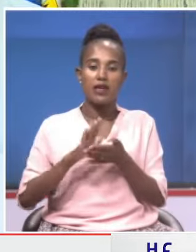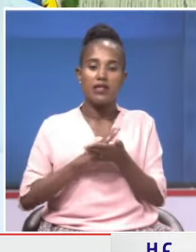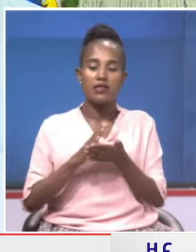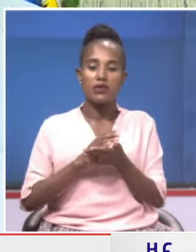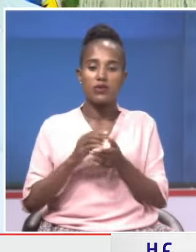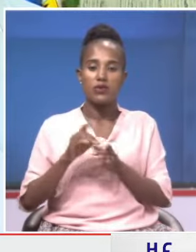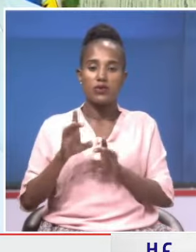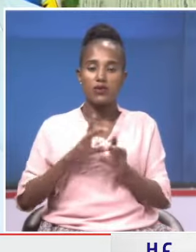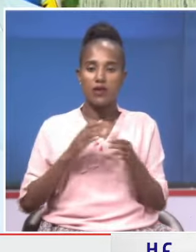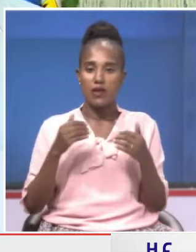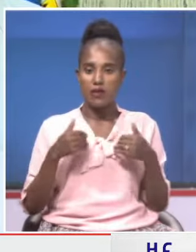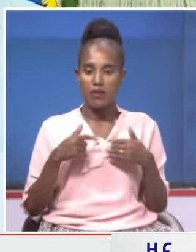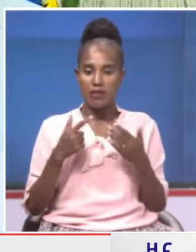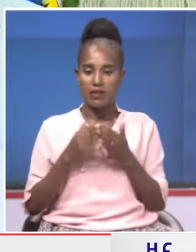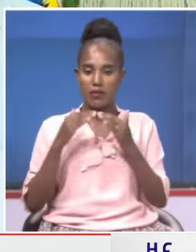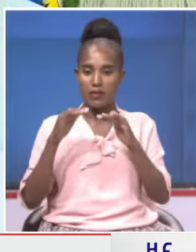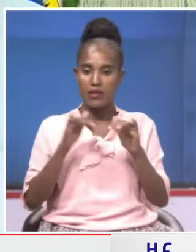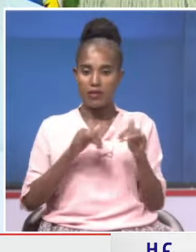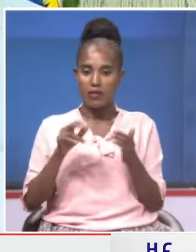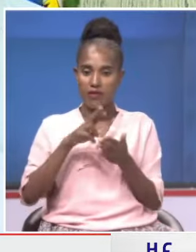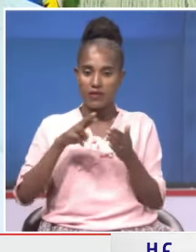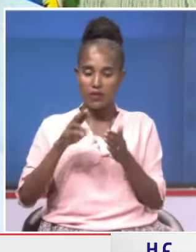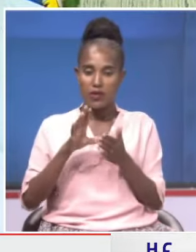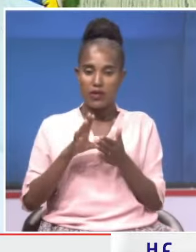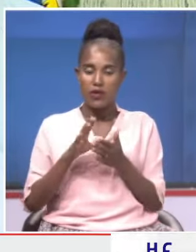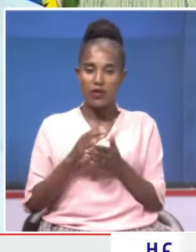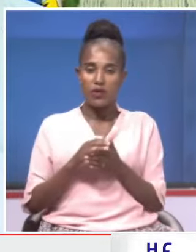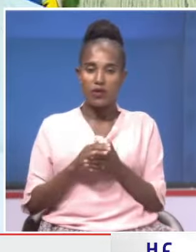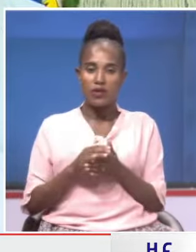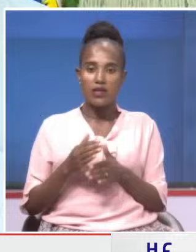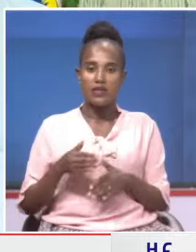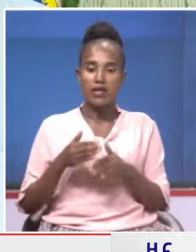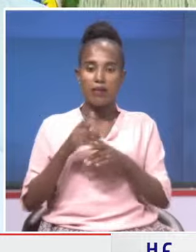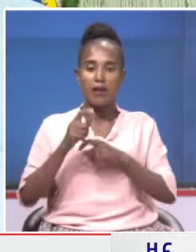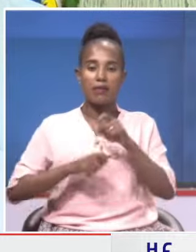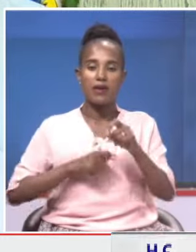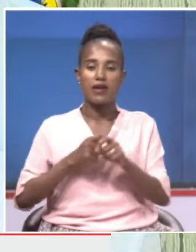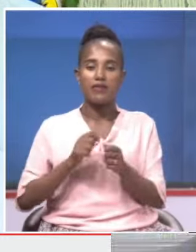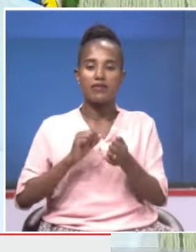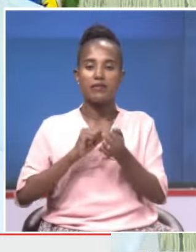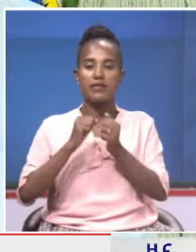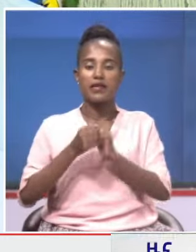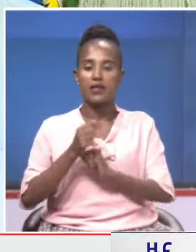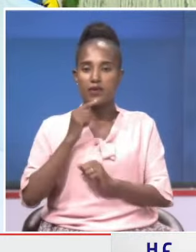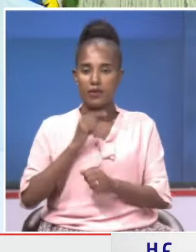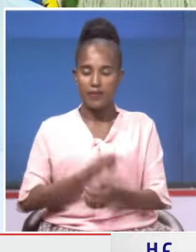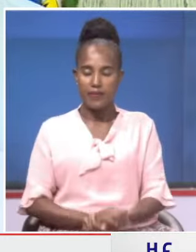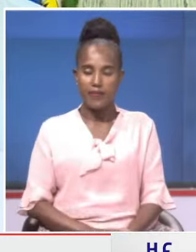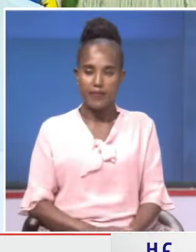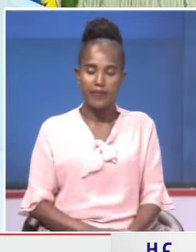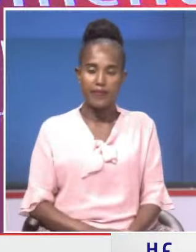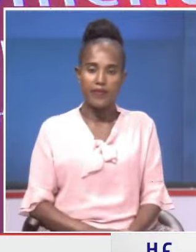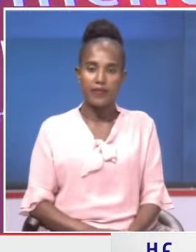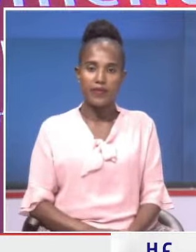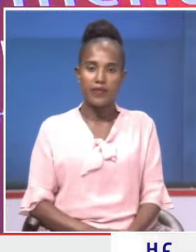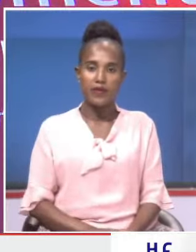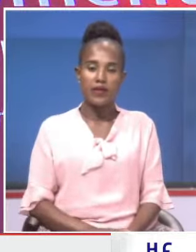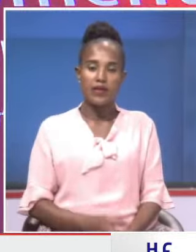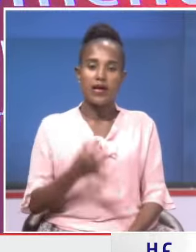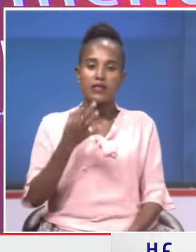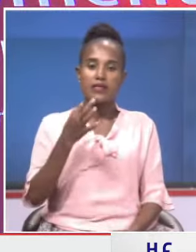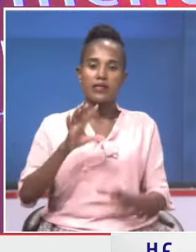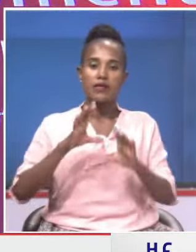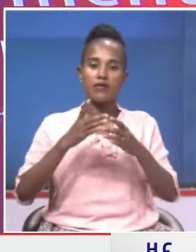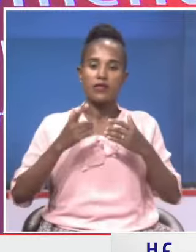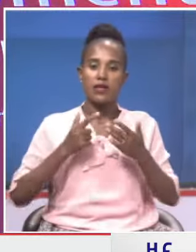ያደርጋል። በዛው መጠን ደግሞ የዩኒቨርሲቲው ገጽታ በዓለም አቀፍ ደረጃ የሚቀይር ሆኖ ነው እንደዚህ አይነት ነገሮች የሚታዩ። 19